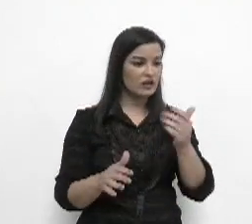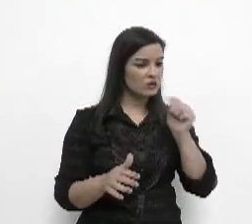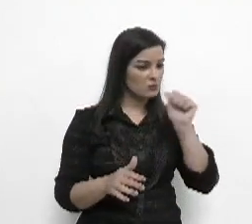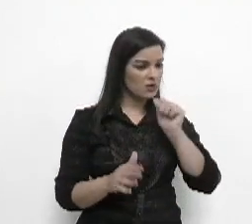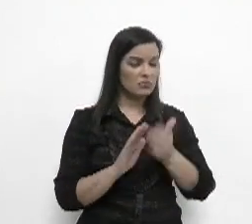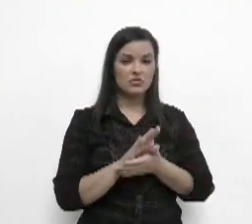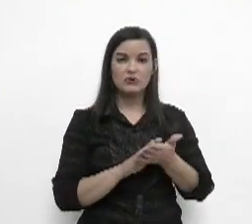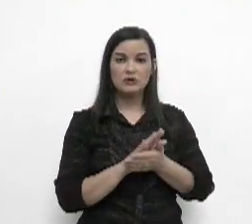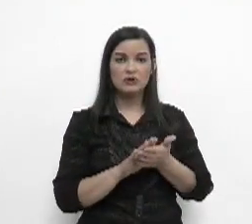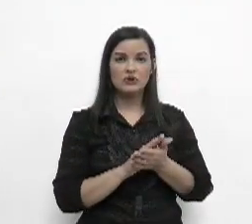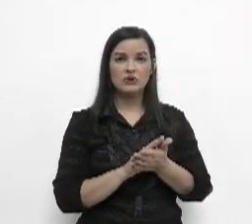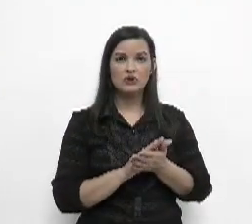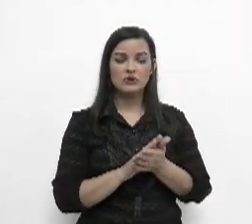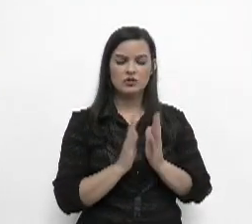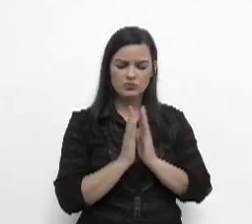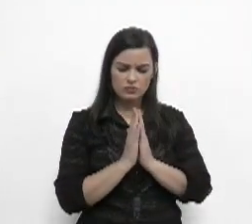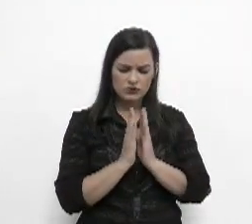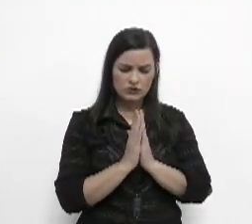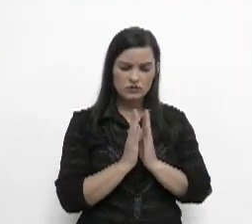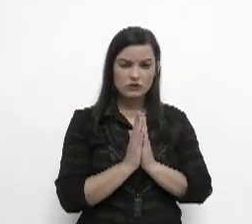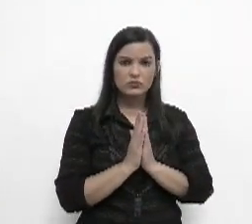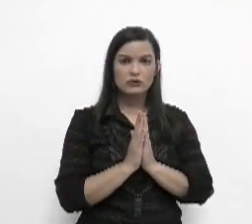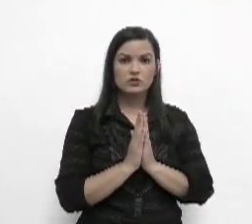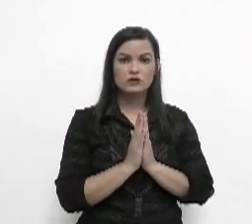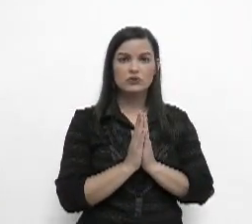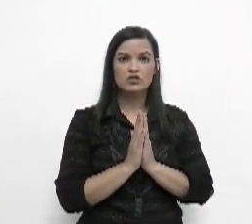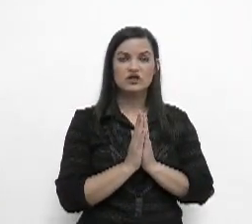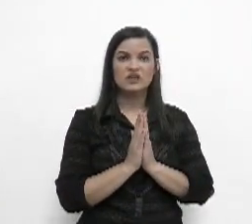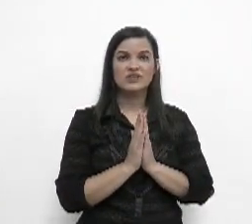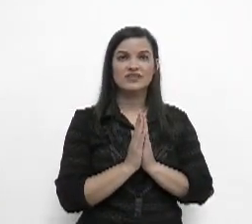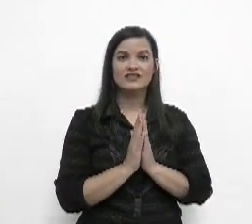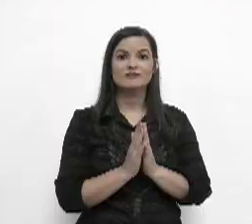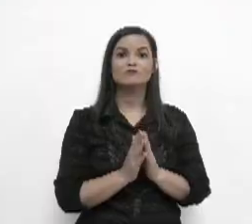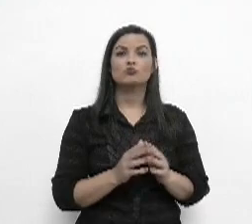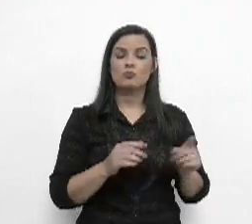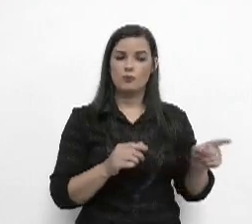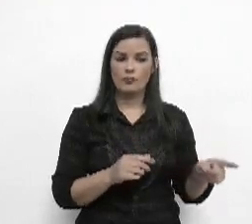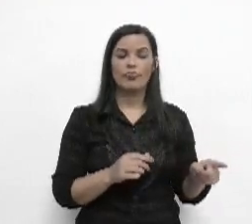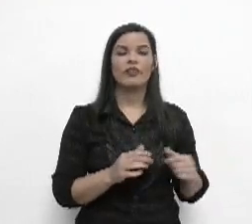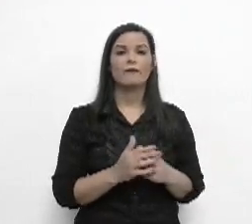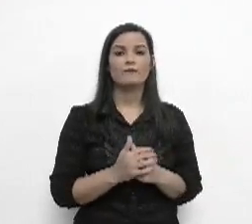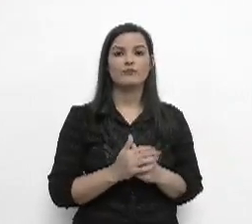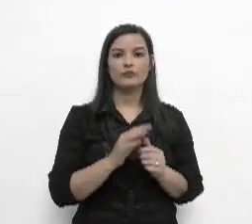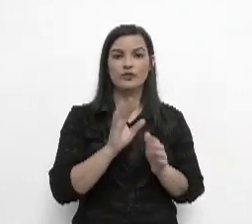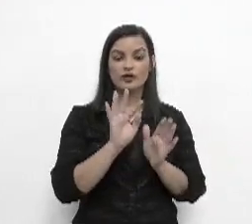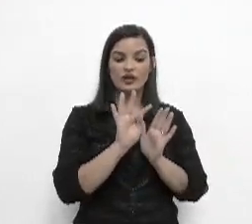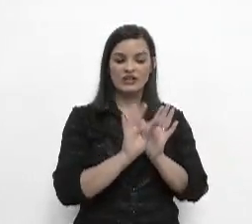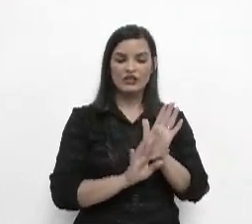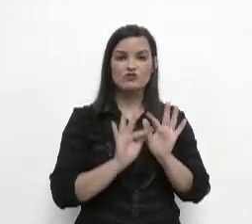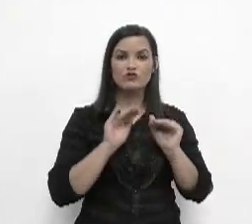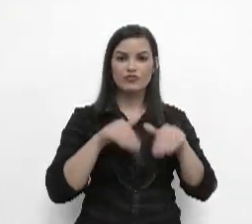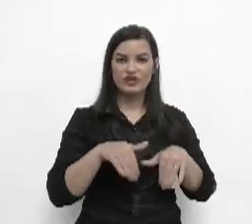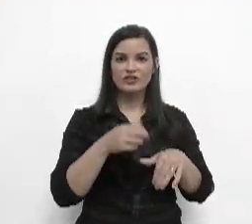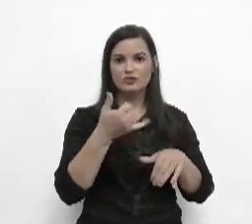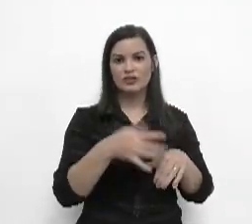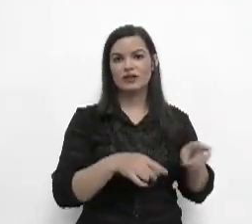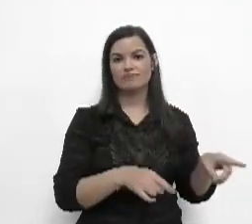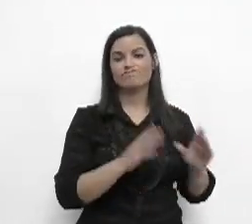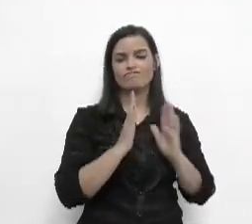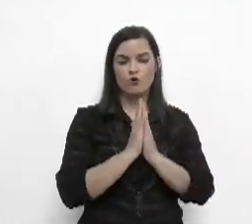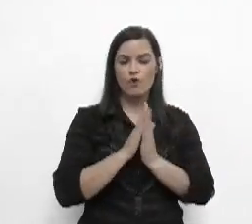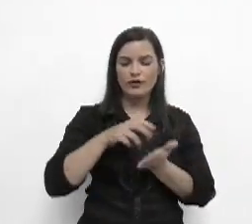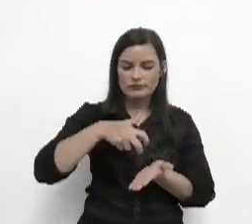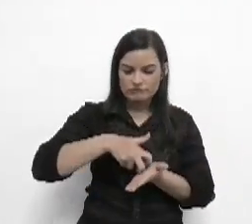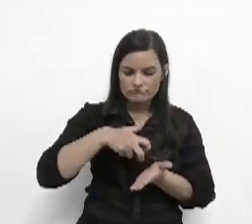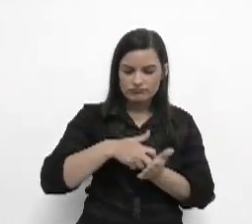ordenou, dispõe-te, e ele estava em oração ao final do texto. 자, 사울이 3일 동안 보지 못하니까 아무것도 자신의 의지대로 할